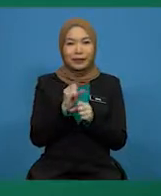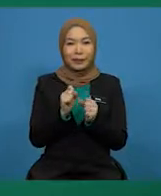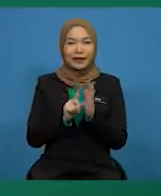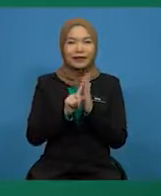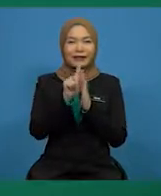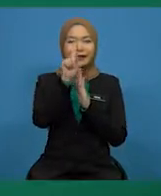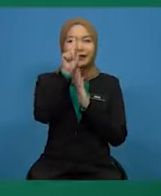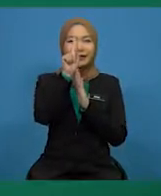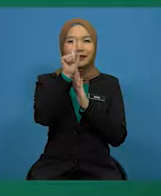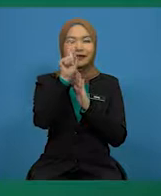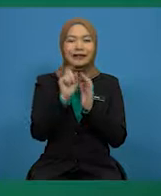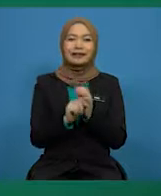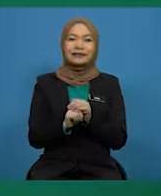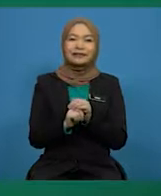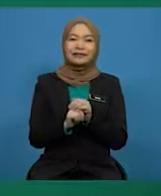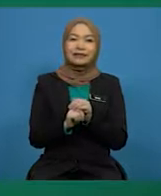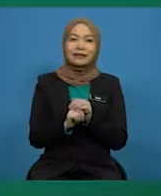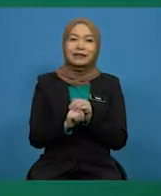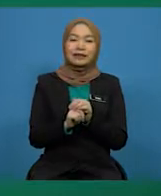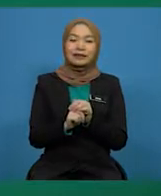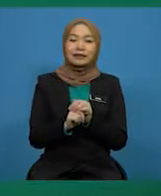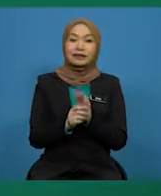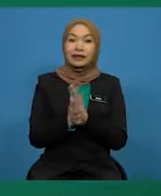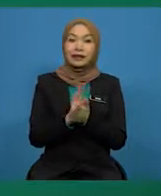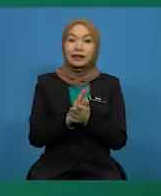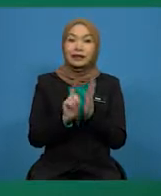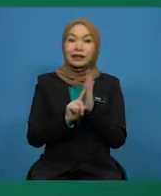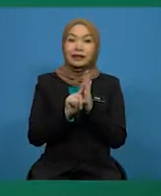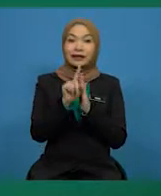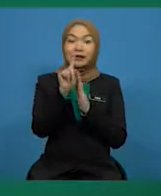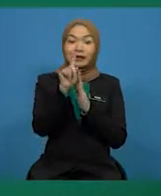pendapatan, semakin tinggi permintaan wang bagi tujuan awasan.